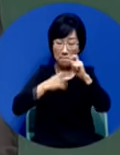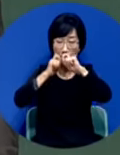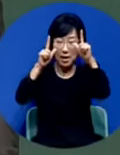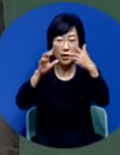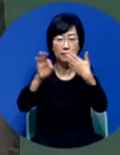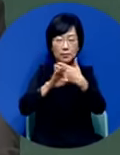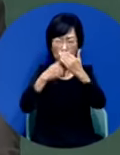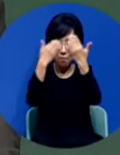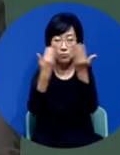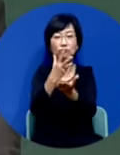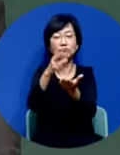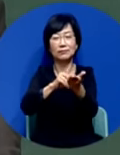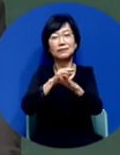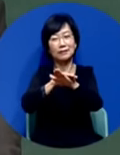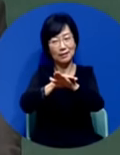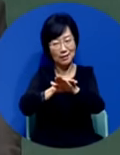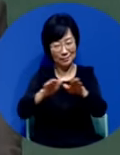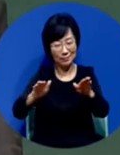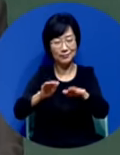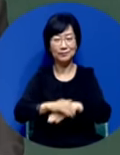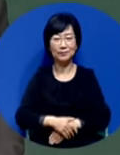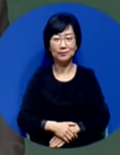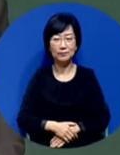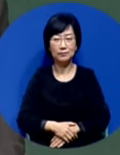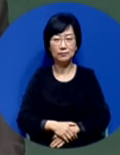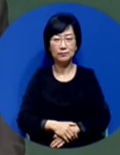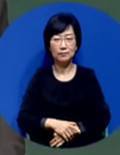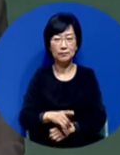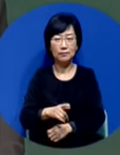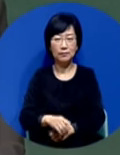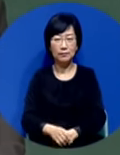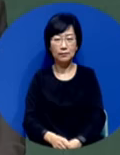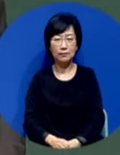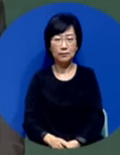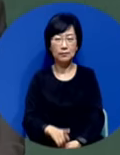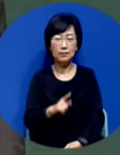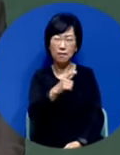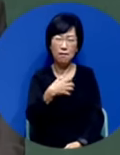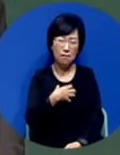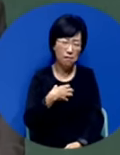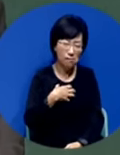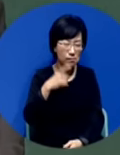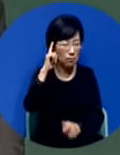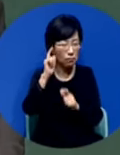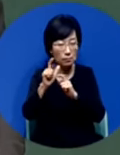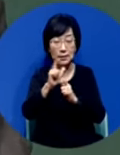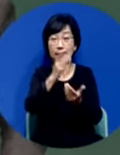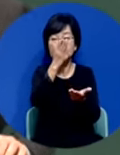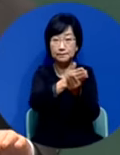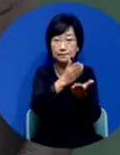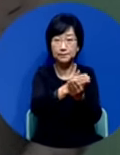我们大家若是知道什么是传道和宣教的话，事实上就已经足够了。 여러분 정말로 뭐가 잘 안 되는 분, 갈등 많은 분들, 전도가 뭐며 성경 뭐냐 질문해 보세요.